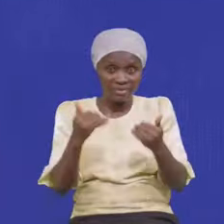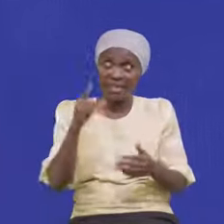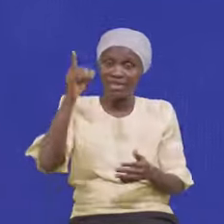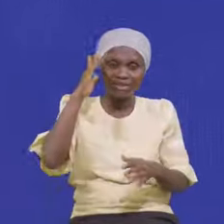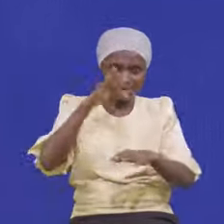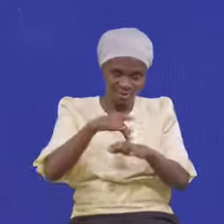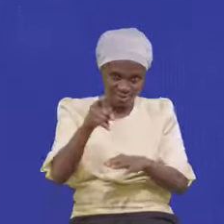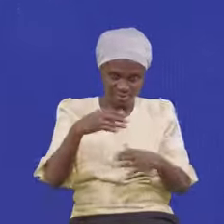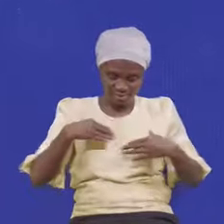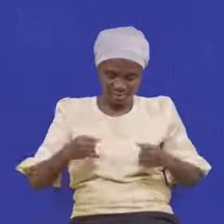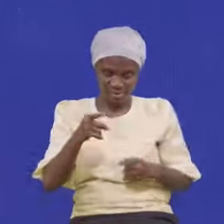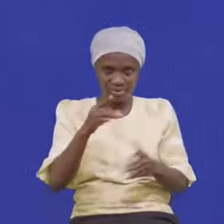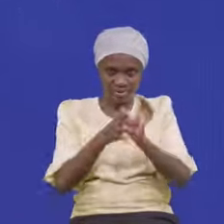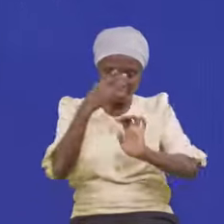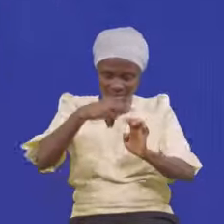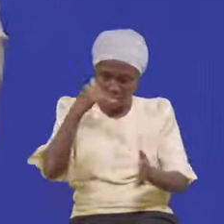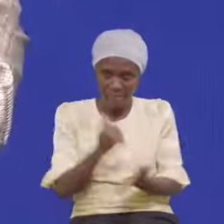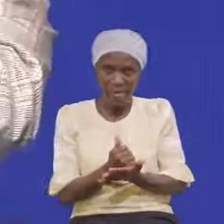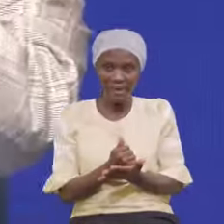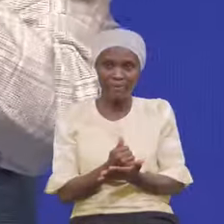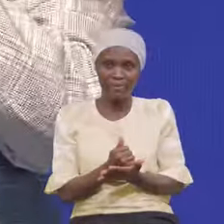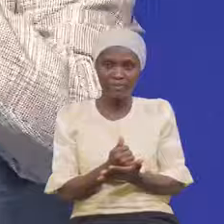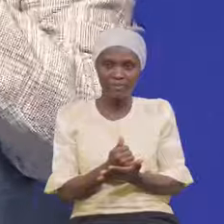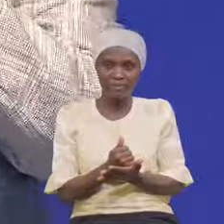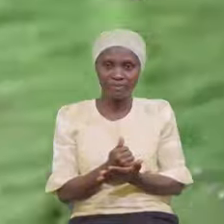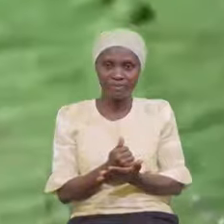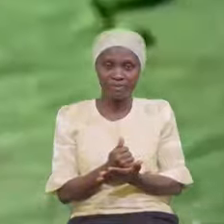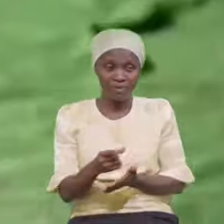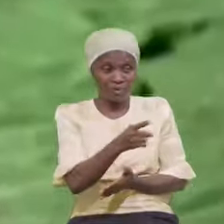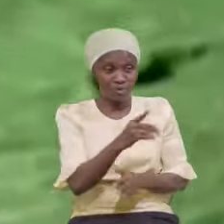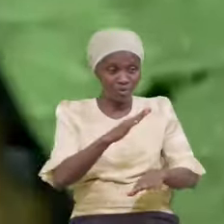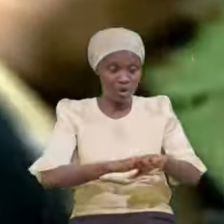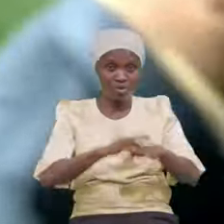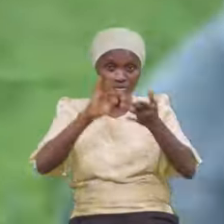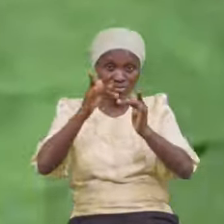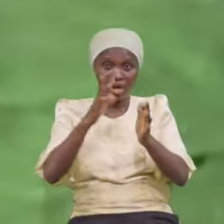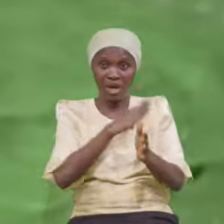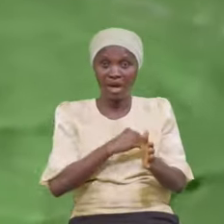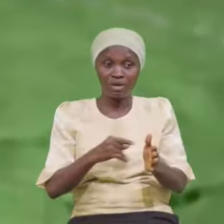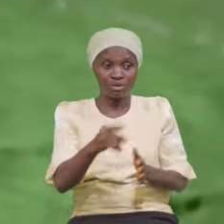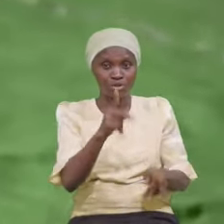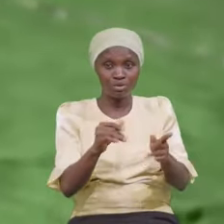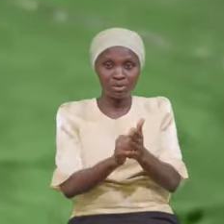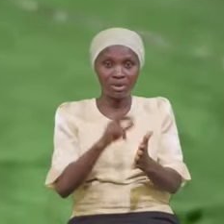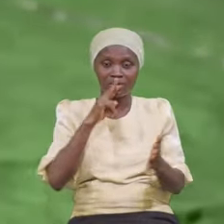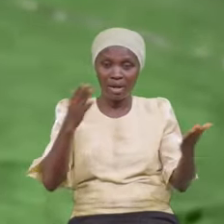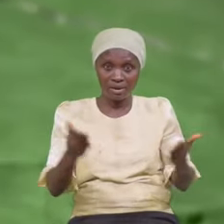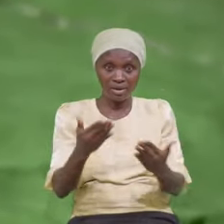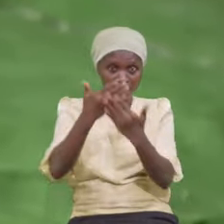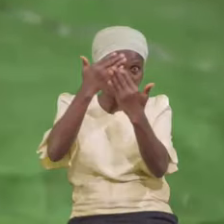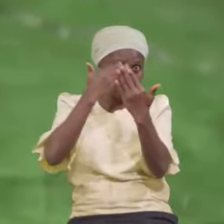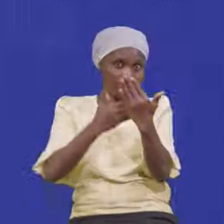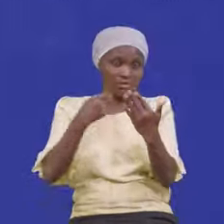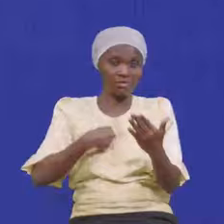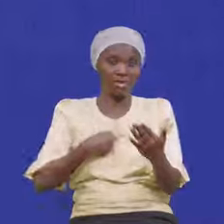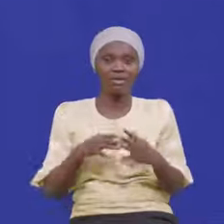and heal you. ఇప్పుడు ఆయన మిమ్మల్ని తాకి స్వస్థపరుస్తారు. This online and this in front of me. ఆన్లైన్ లో వీక్షిస్తున్న వారు గాని ఎదురుగా కూర్చున్న